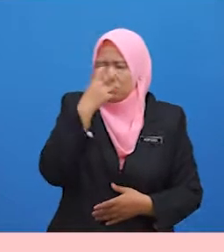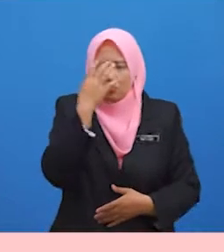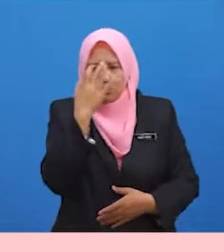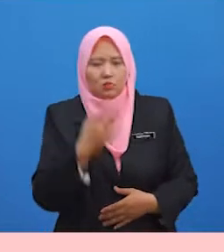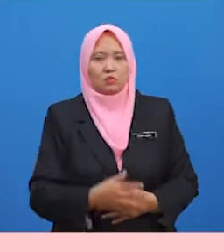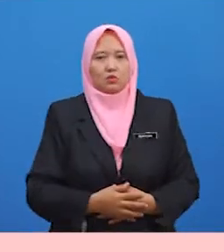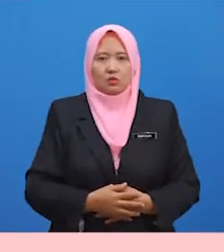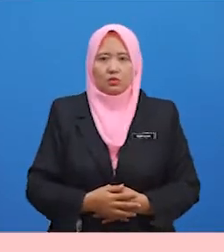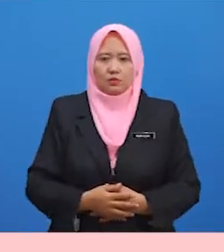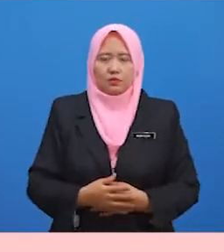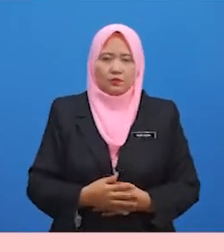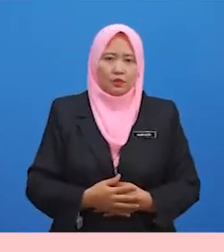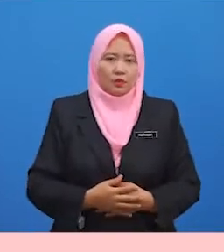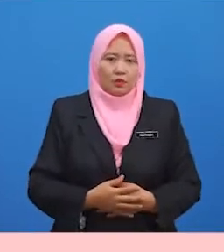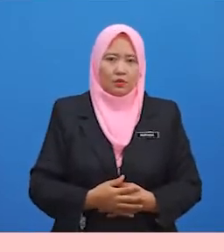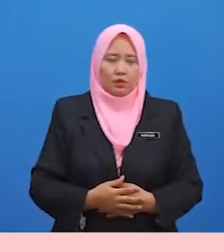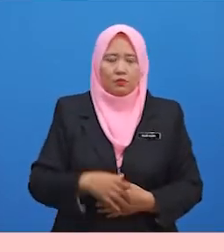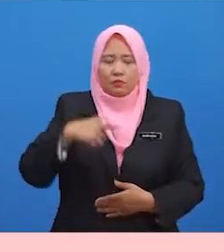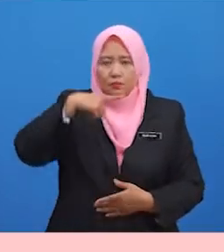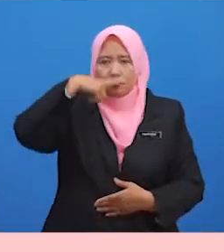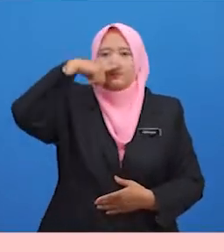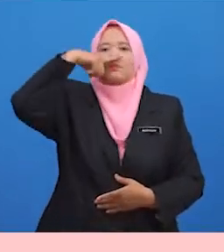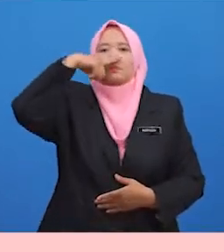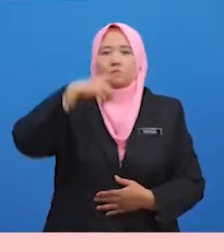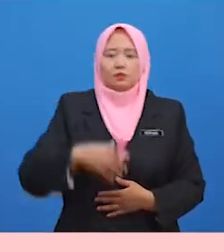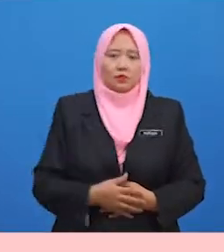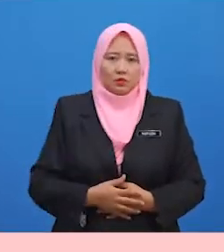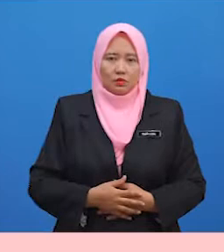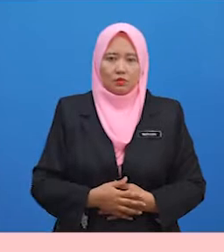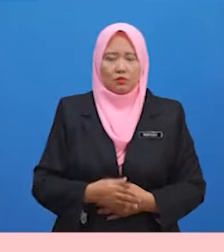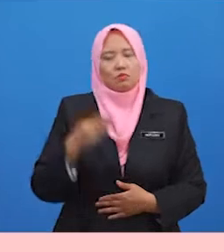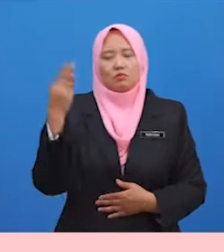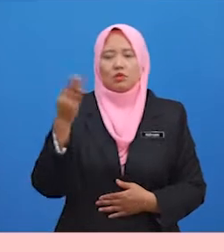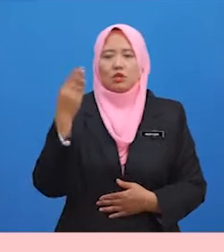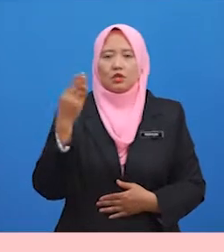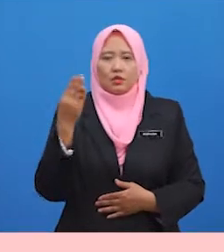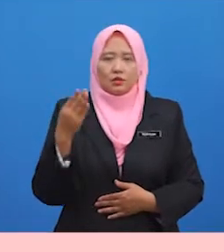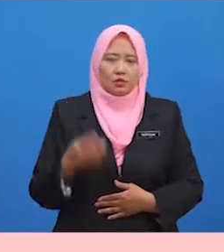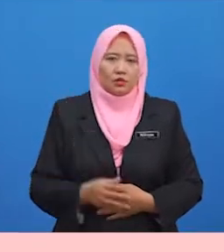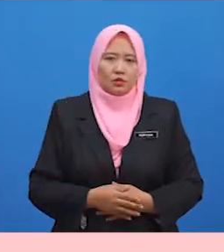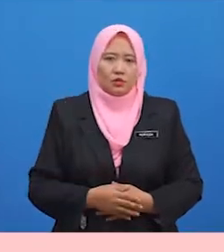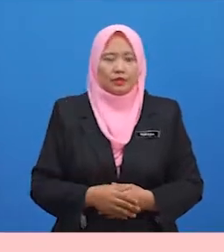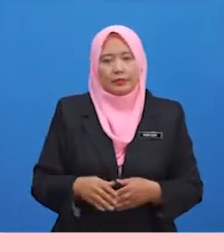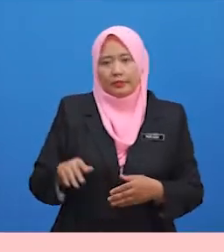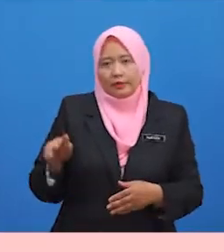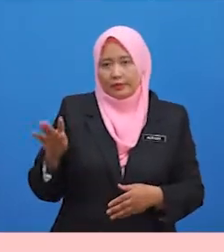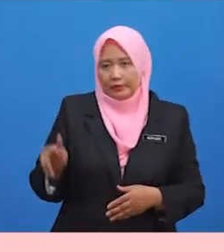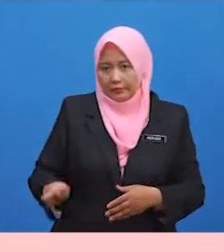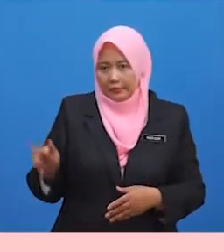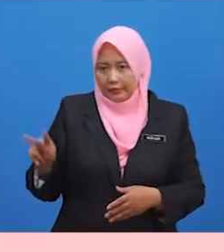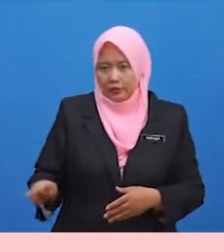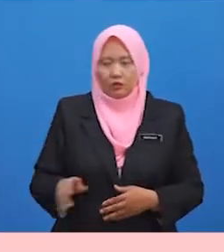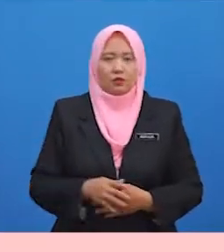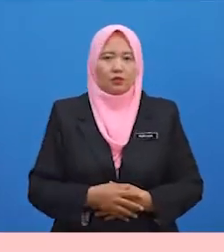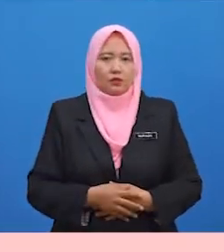Kelima, atlet yang lemas. Lemas mudah berlaku, terutamanya dalam kalangan kanak-kanak.